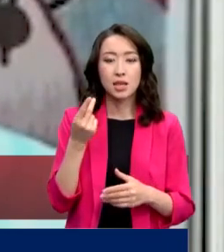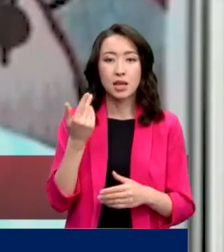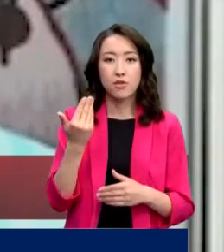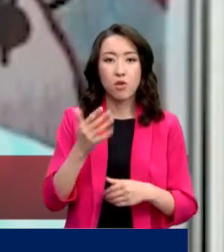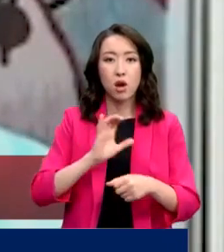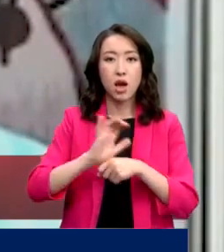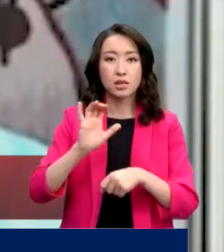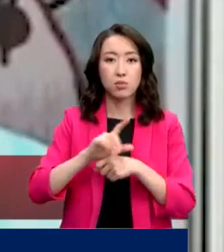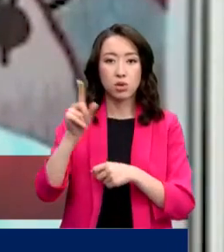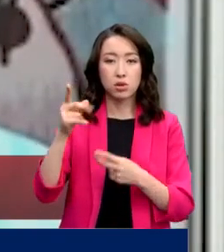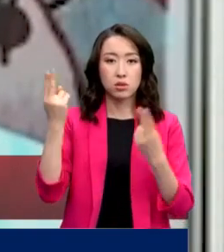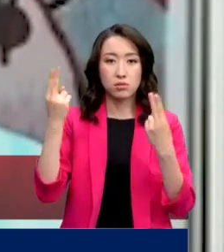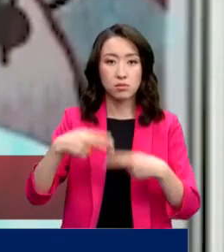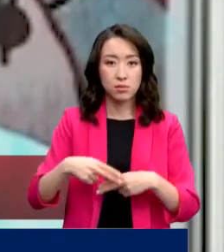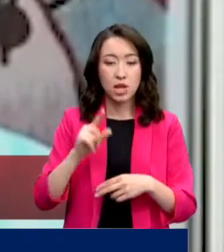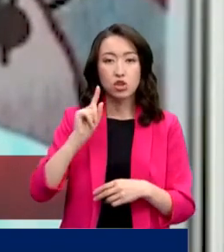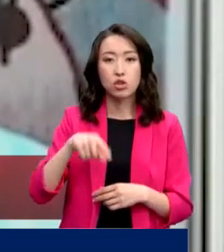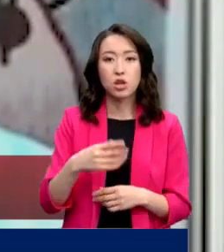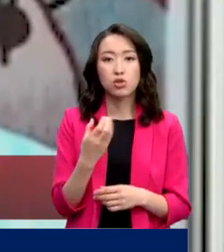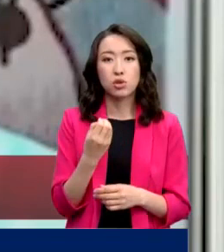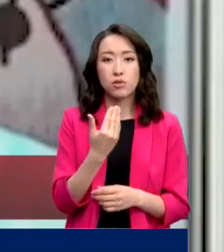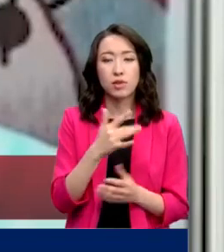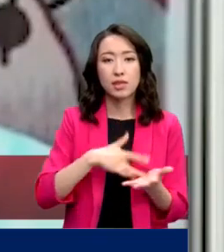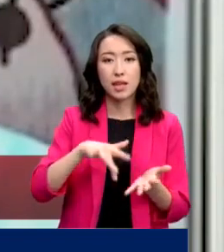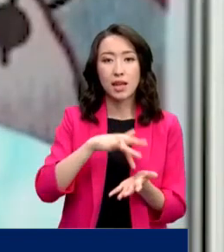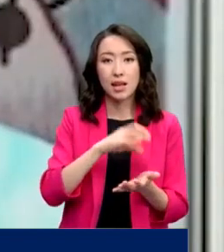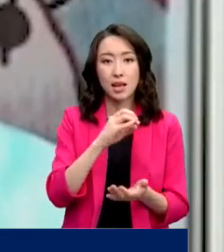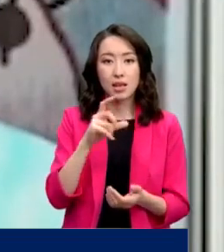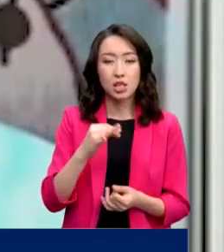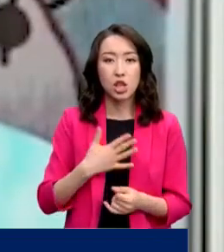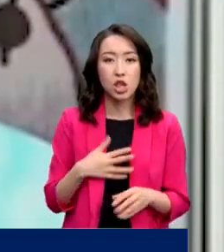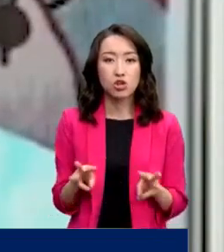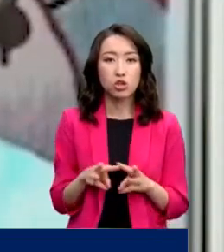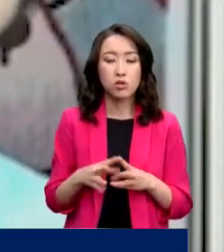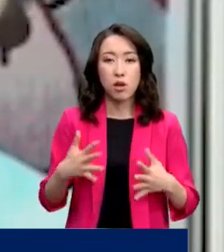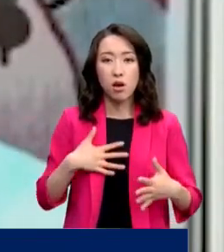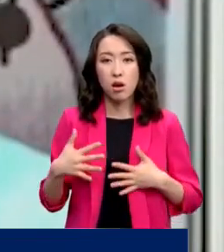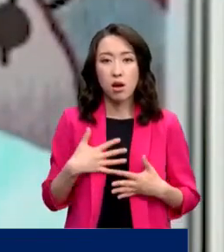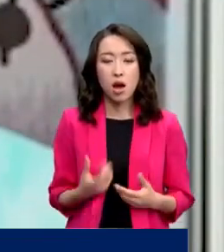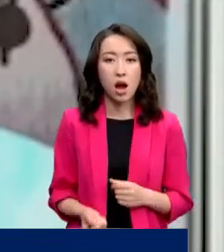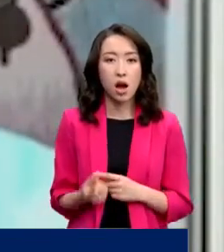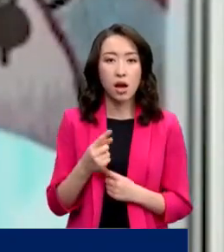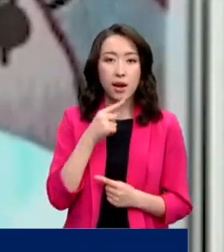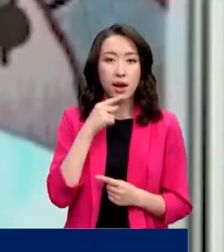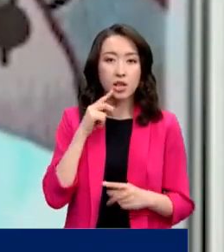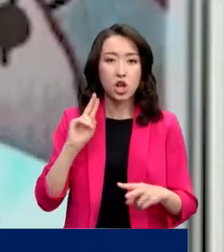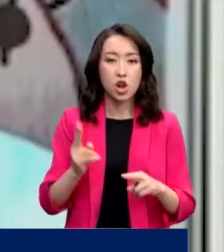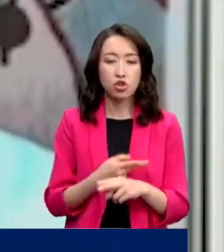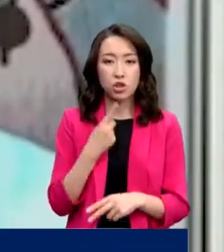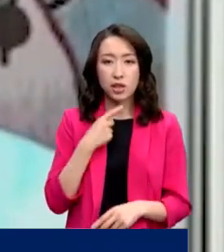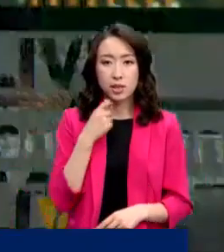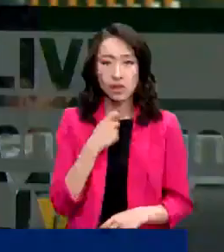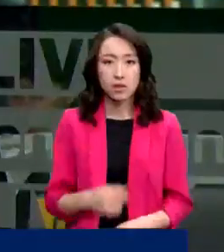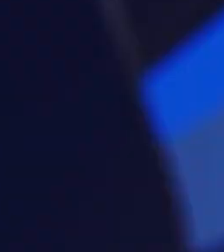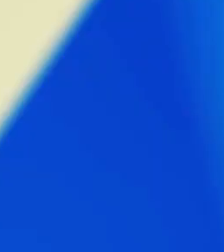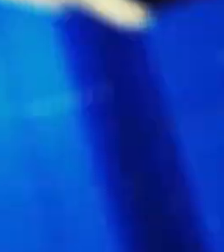экспорт, в том числе страны-партнеры по Евразийскому экономическому союзу, и тут наши чиновники спохватились. Ах, оказывается, Россия нас лишила сахара.